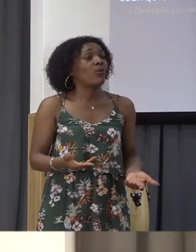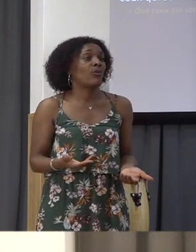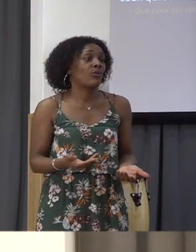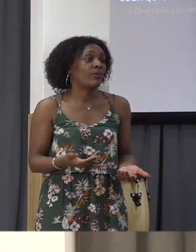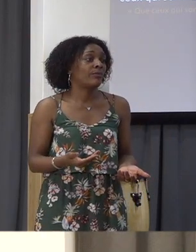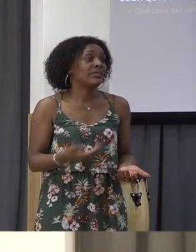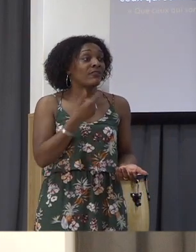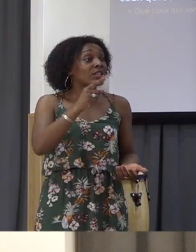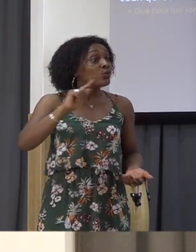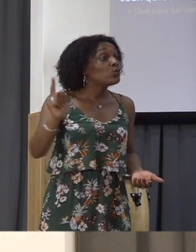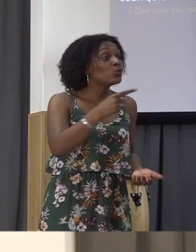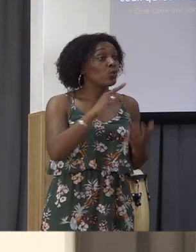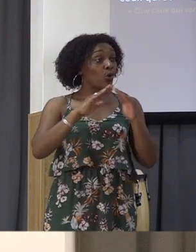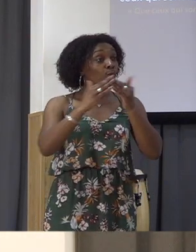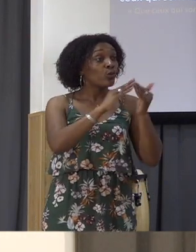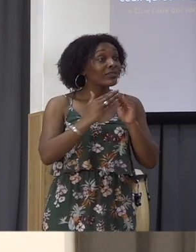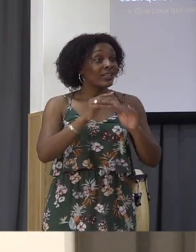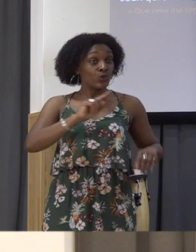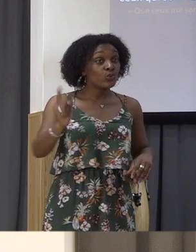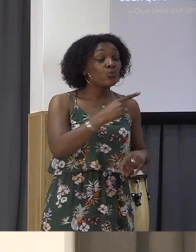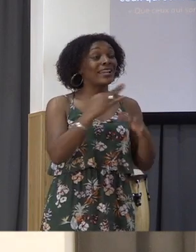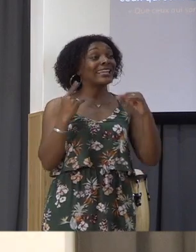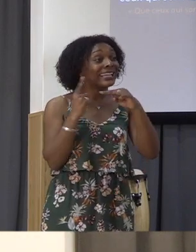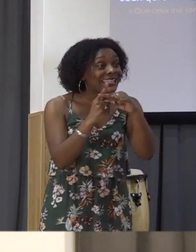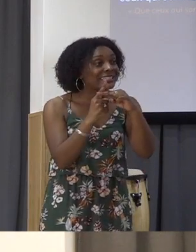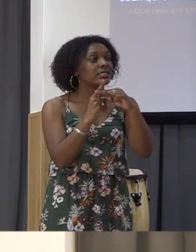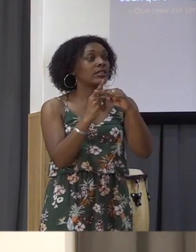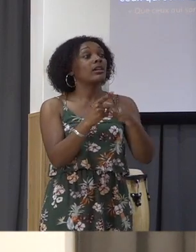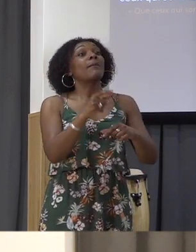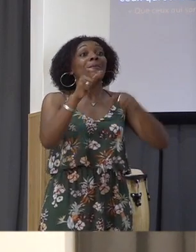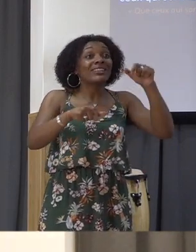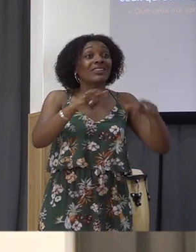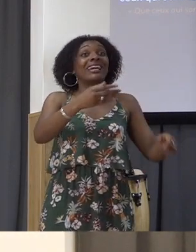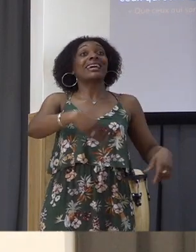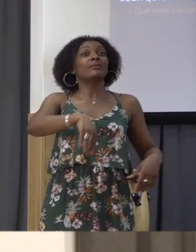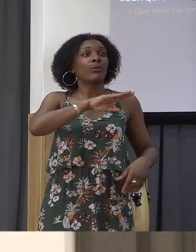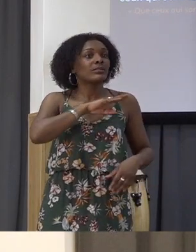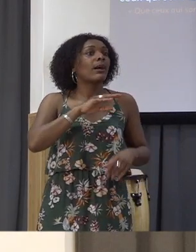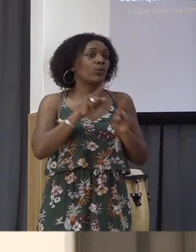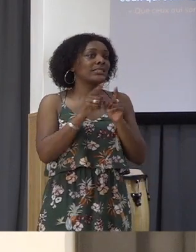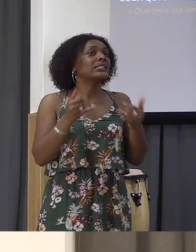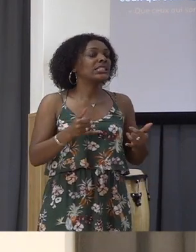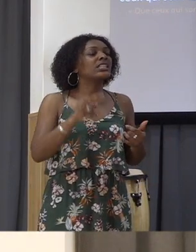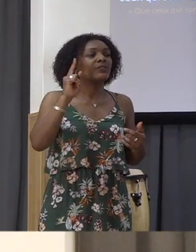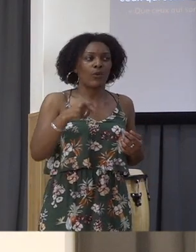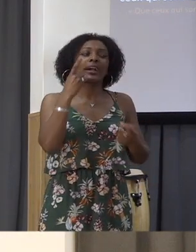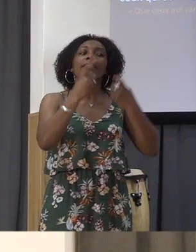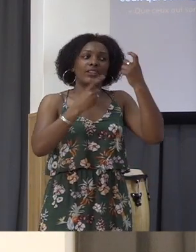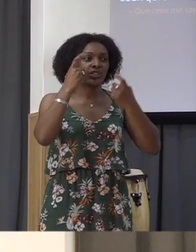communauté, en tant qu'Église, et en particulier ceux qui ont la responsabilité de réfléchir sur les orientations de